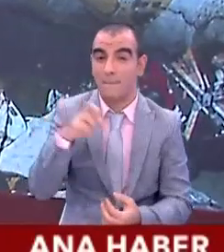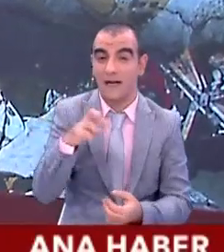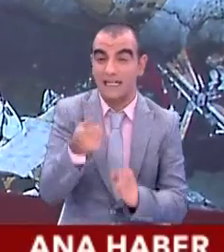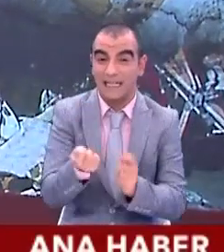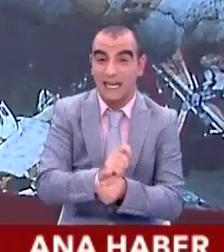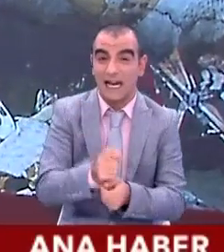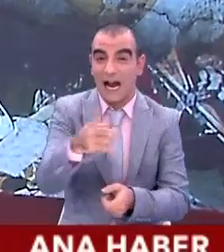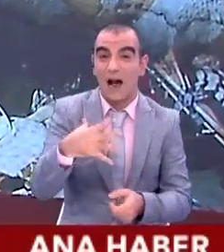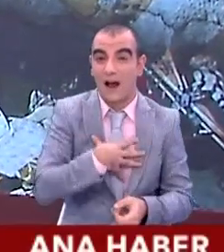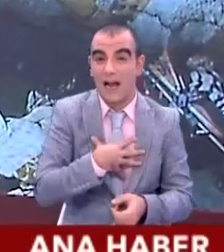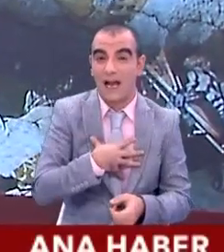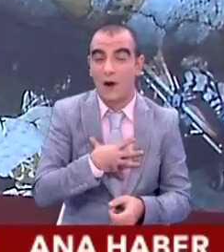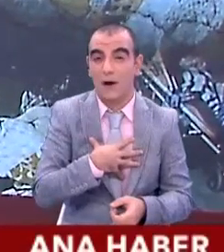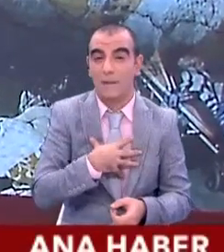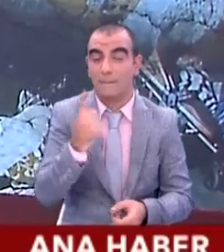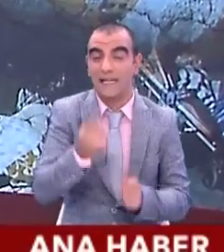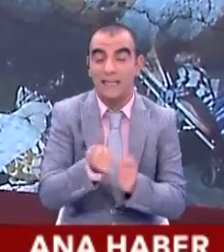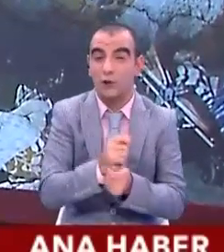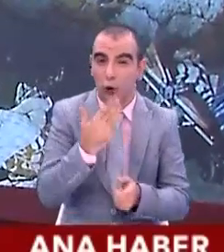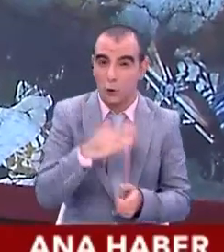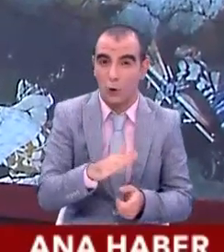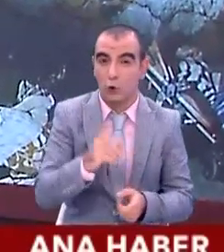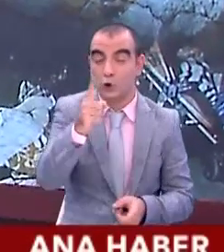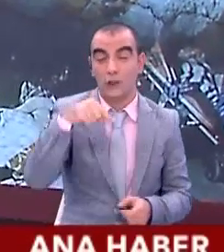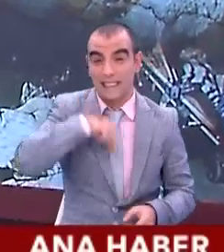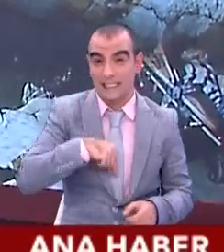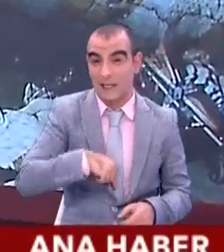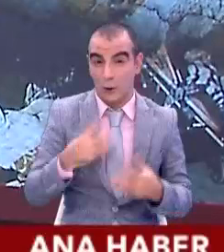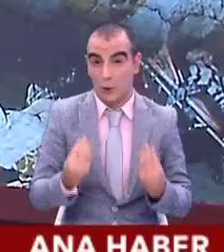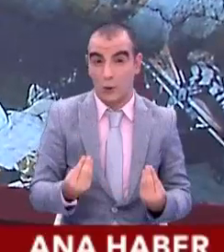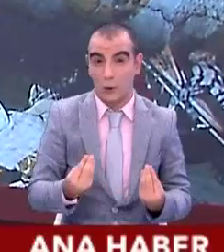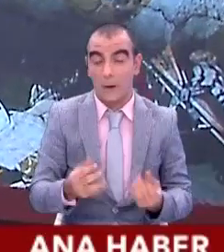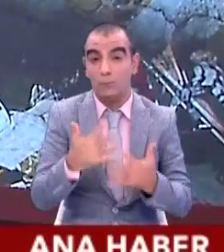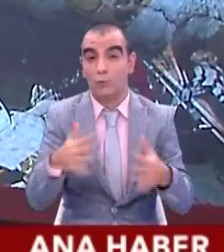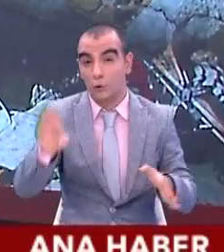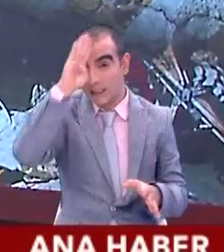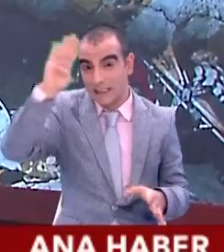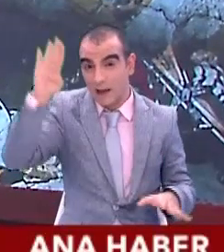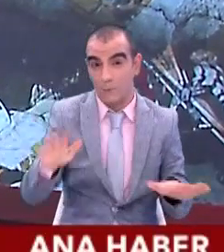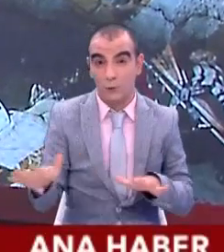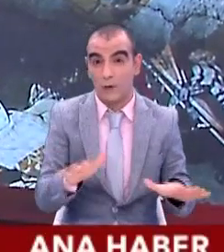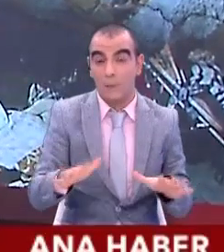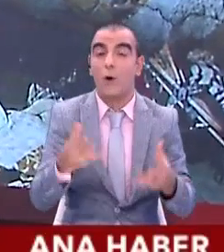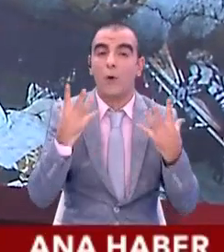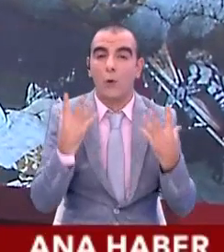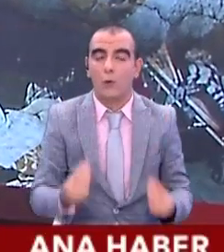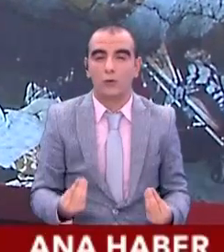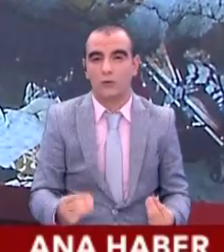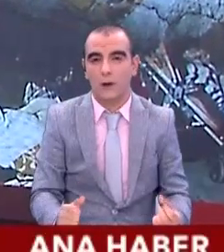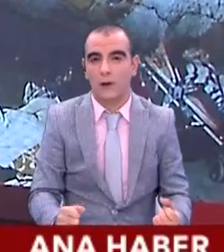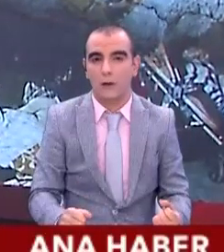olursunuz artık lamı cimi yok şunu içselleştirelim büyük İstanbul depremi olacak